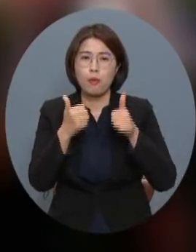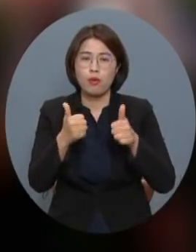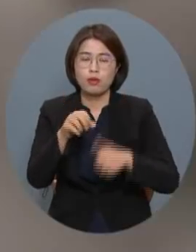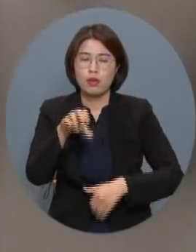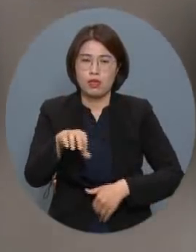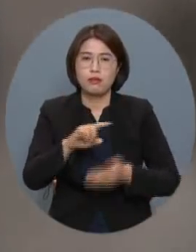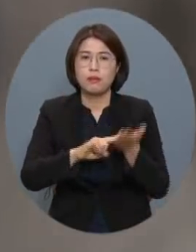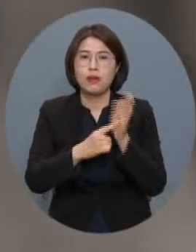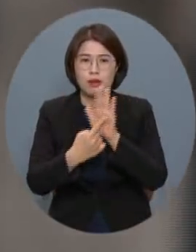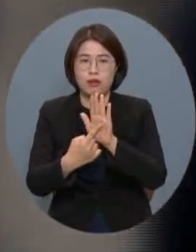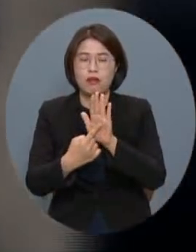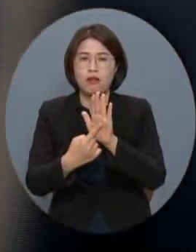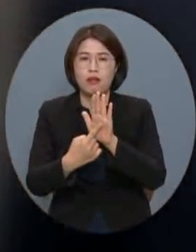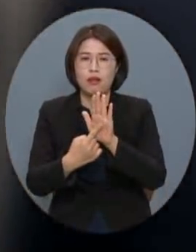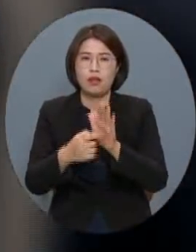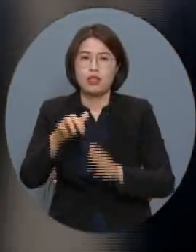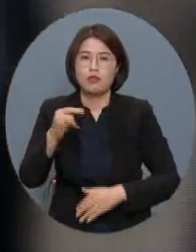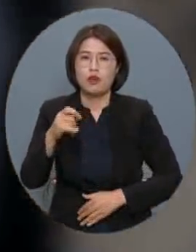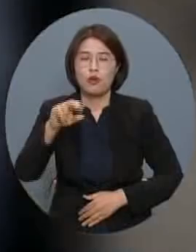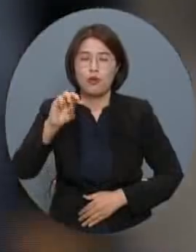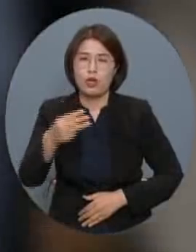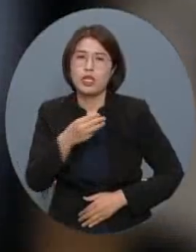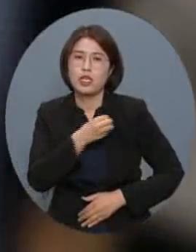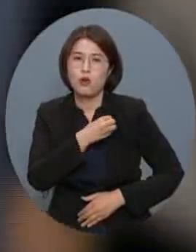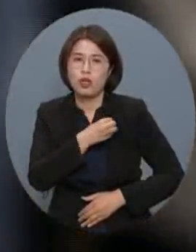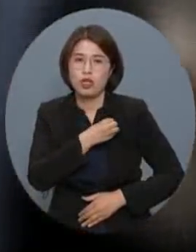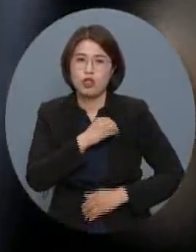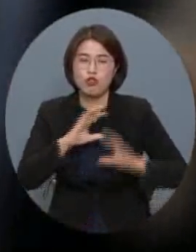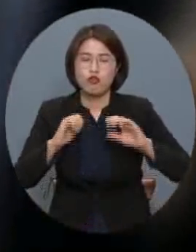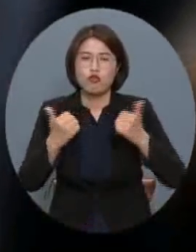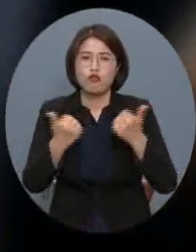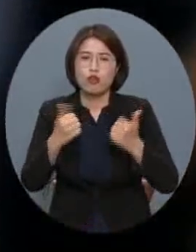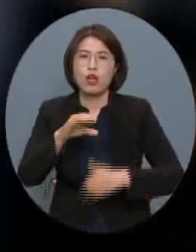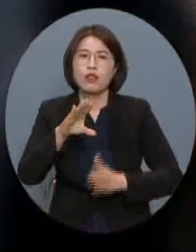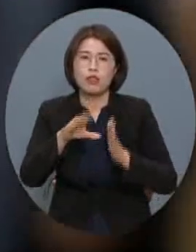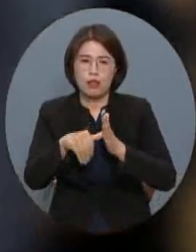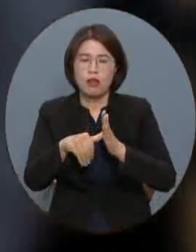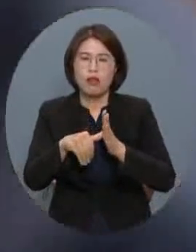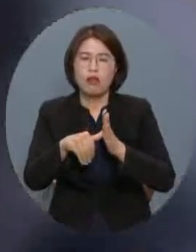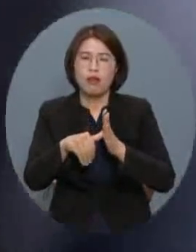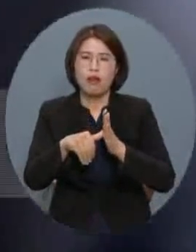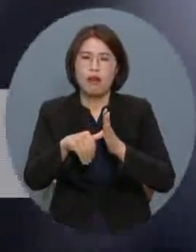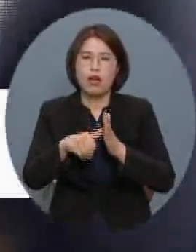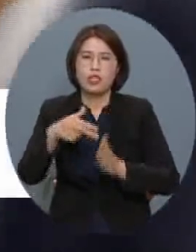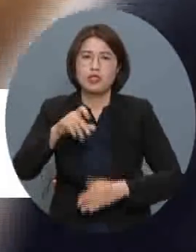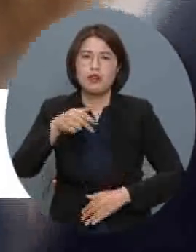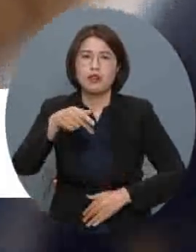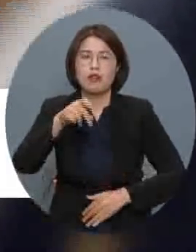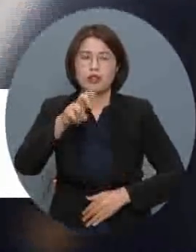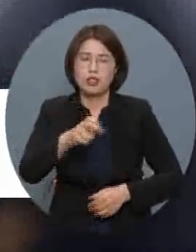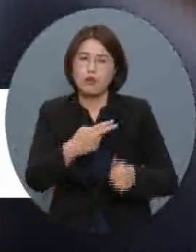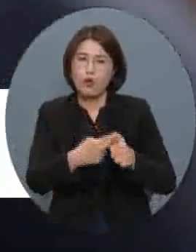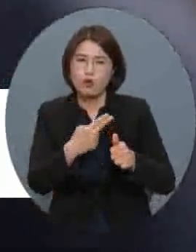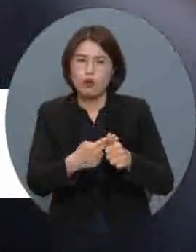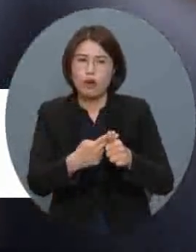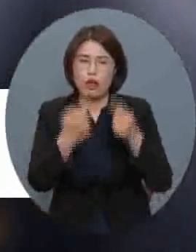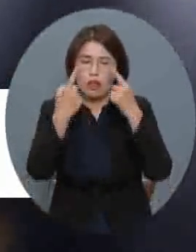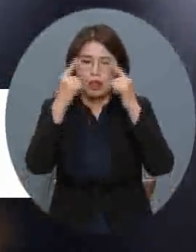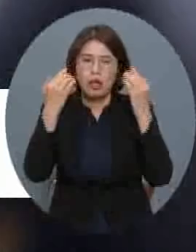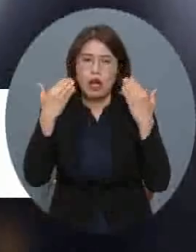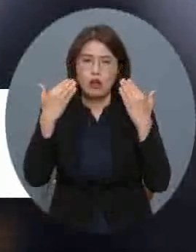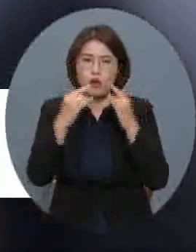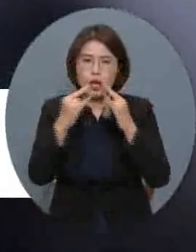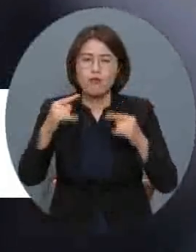증언했습니다. 하지만 최교일 당시 의원은 며칠 뒤 국회에서 믿을 만한 제보라면서 정경심 교수가 대학 캠프를